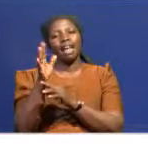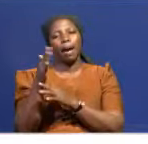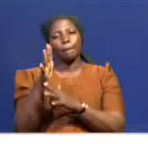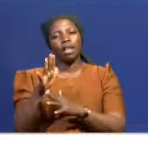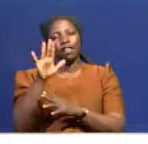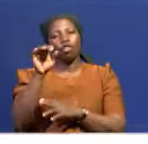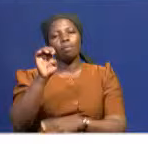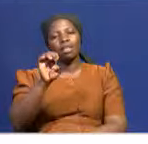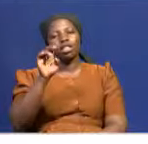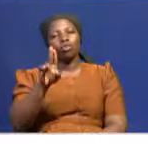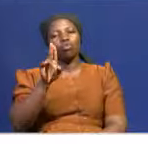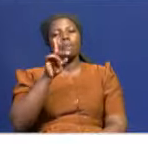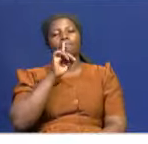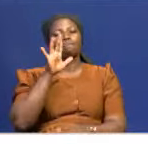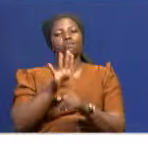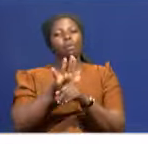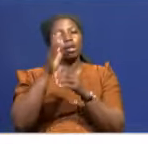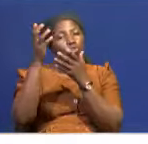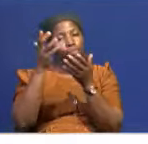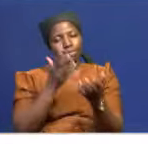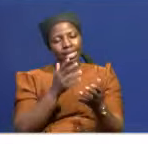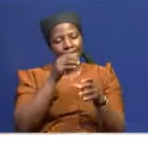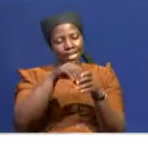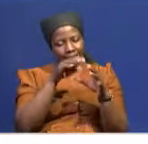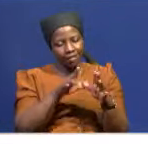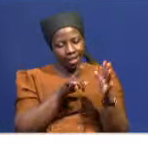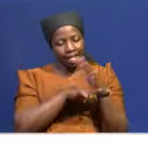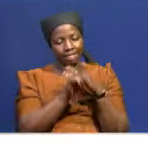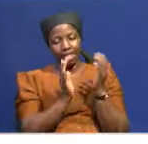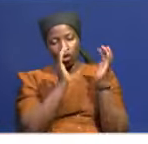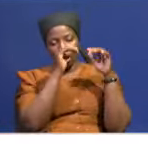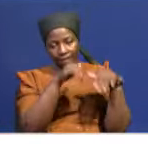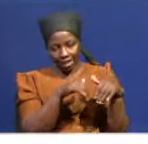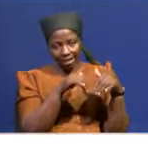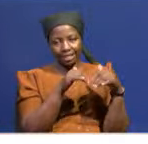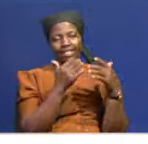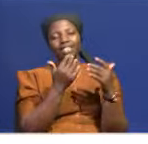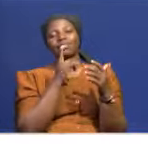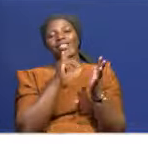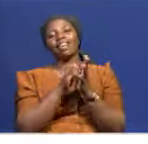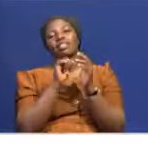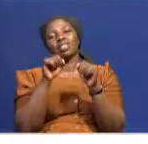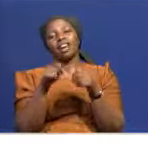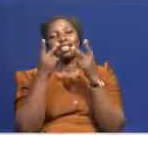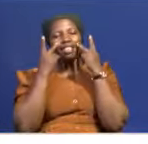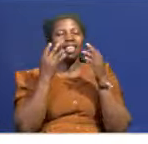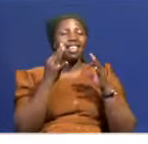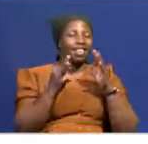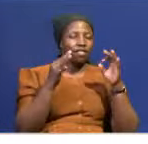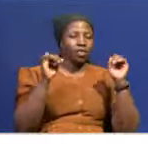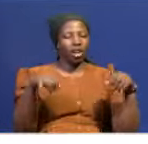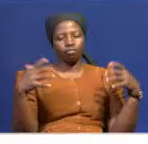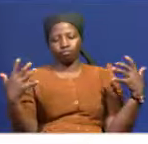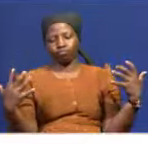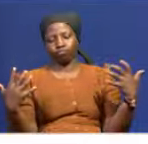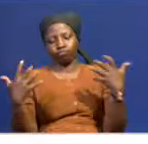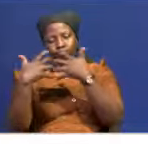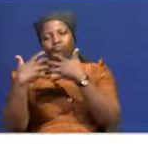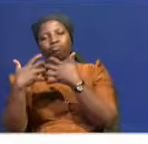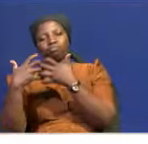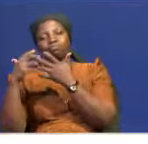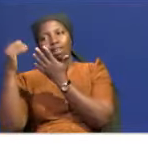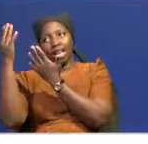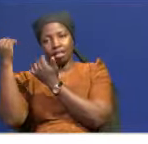promised to bring on board investors to the conference so that we see if we can match the expectations